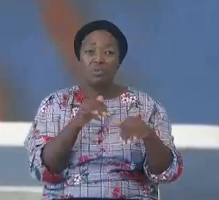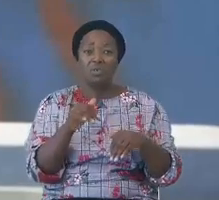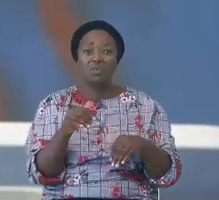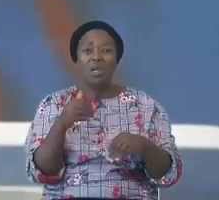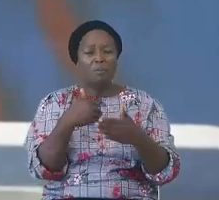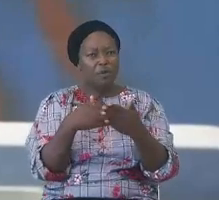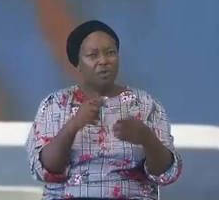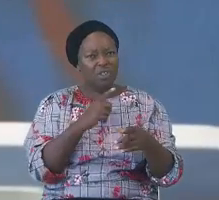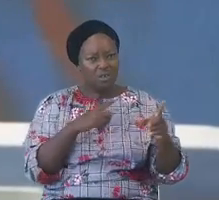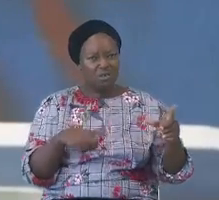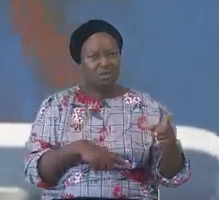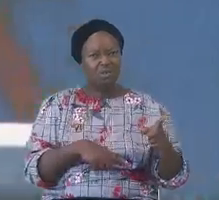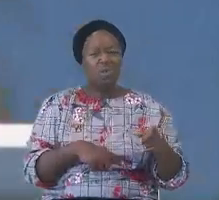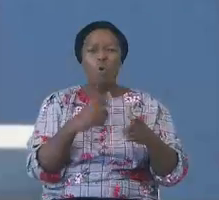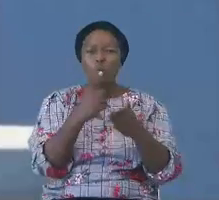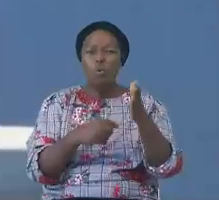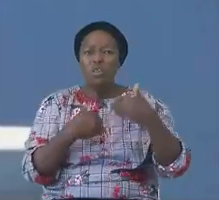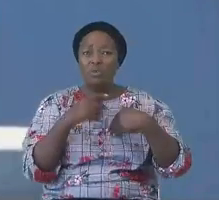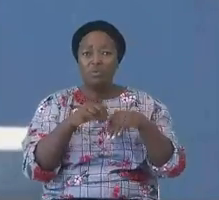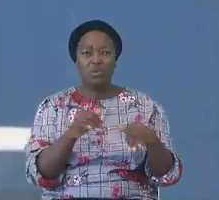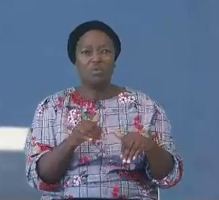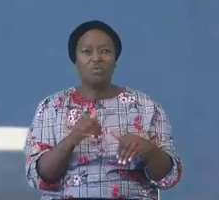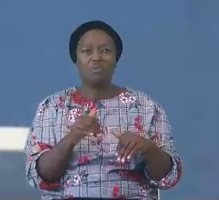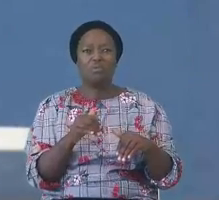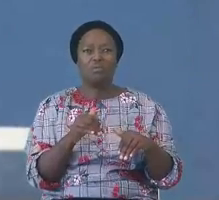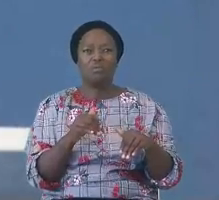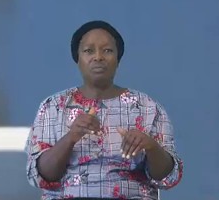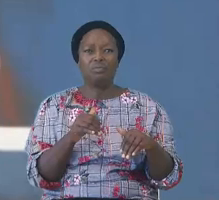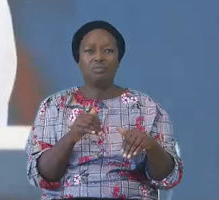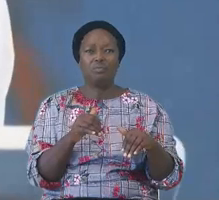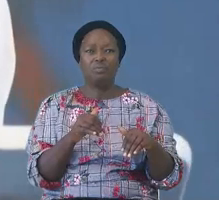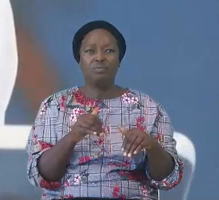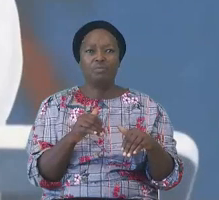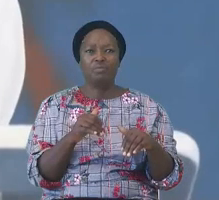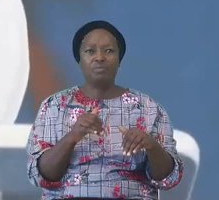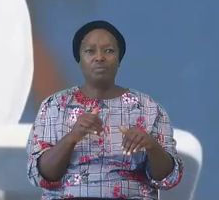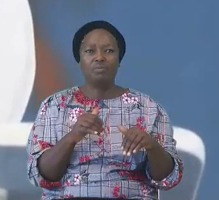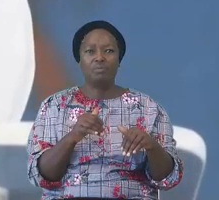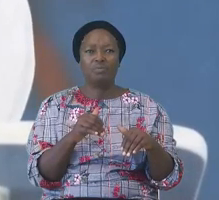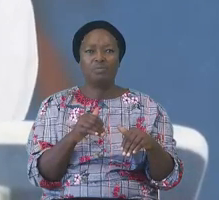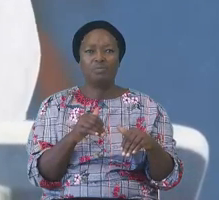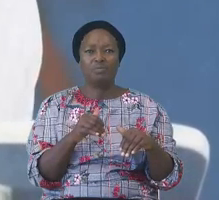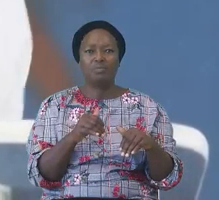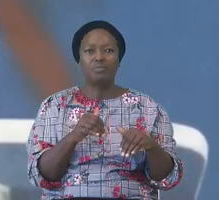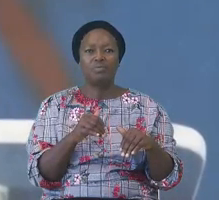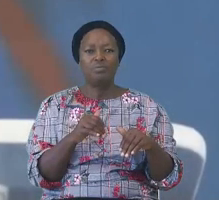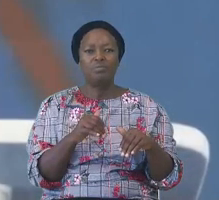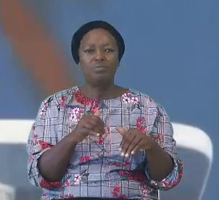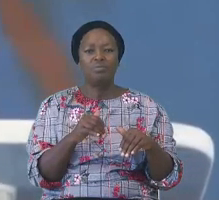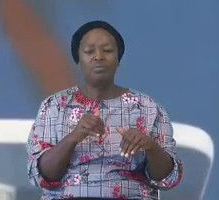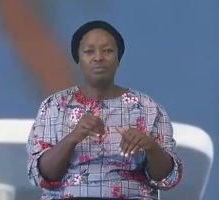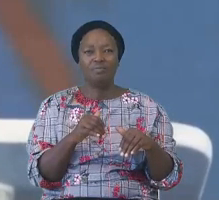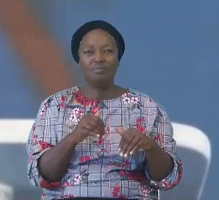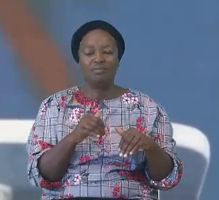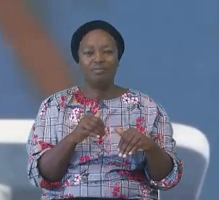tous ses vêtements. Seigneur, pardonne-leur. Qu'est-ce que tu as fait? Aux yeux de Dieu, qu'est-ce que tu as fait?